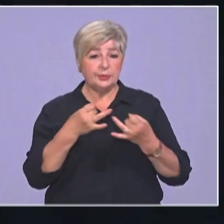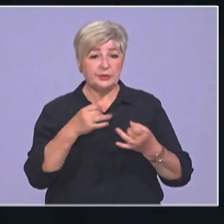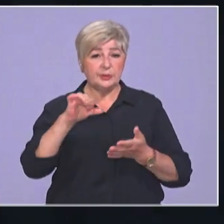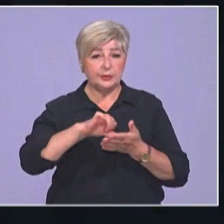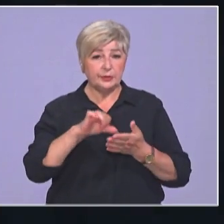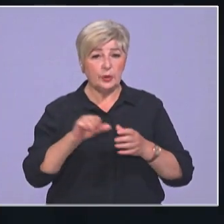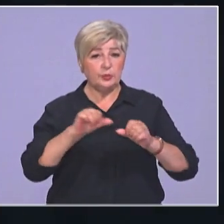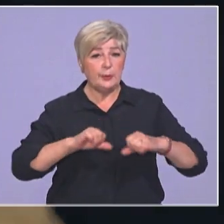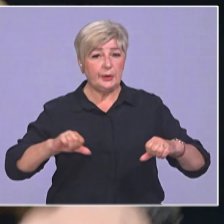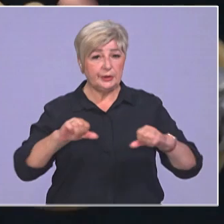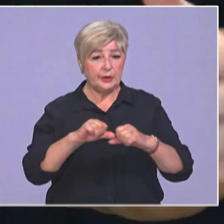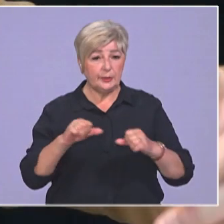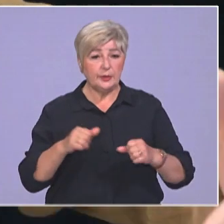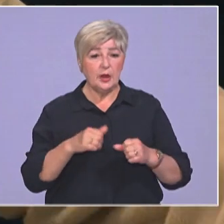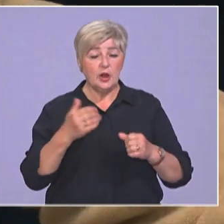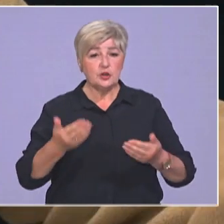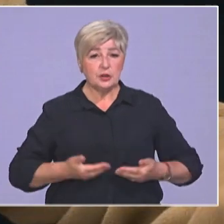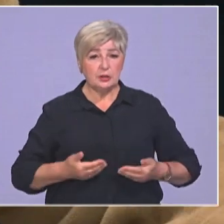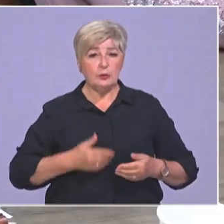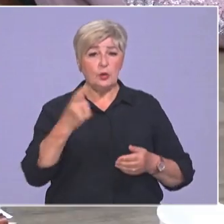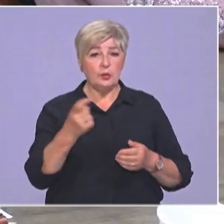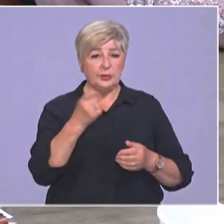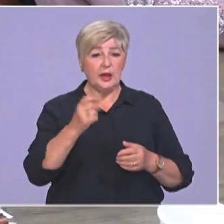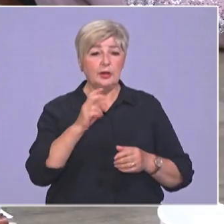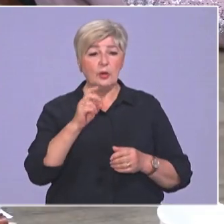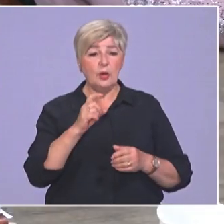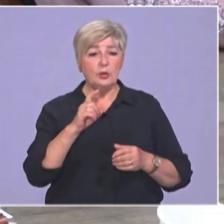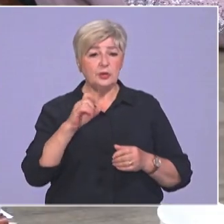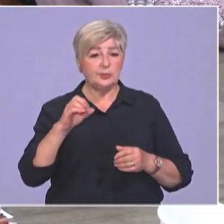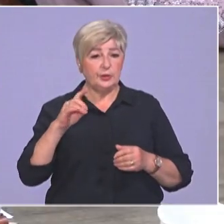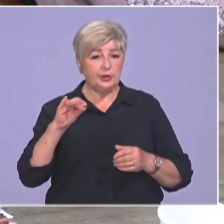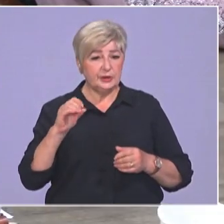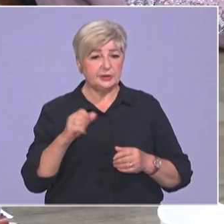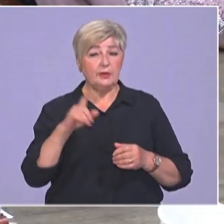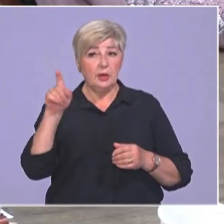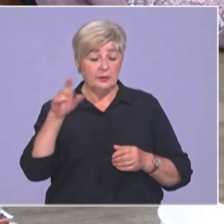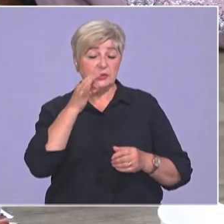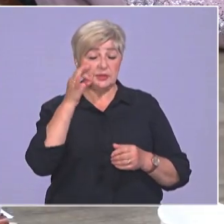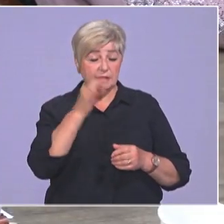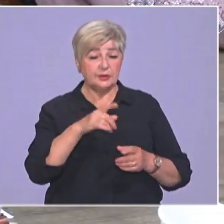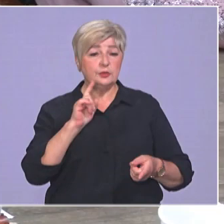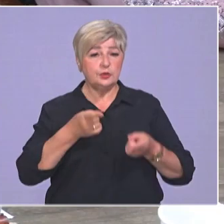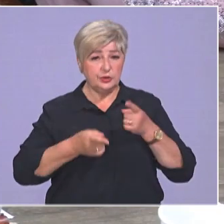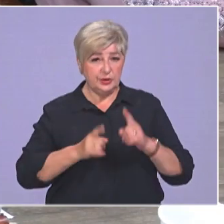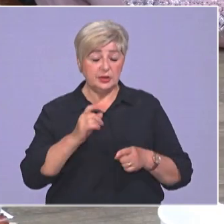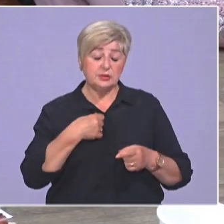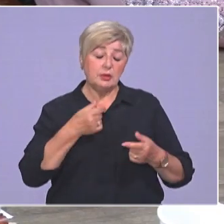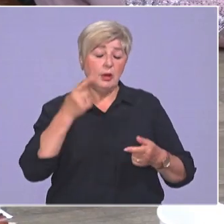представником департаменту житлово-комунального господарства, саме Дніпровської міської ради, він сказав, що дійсно вони